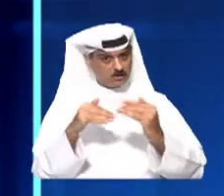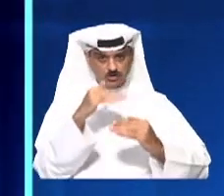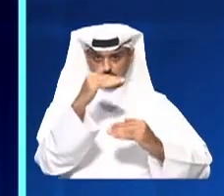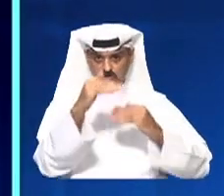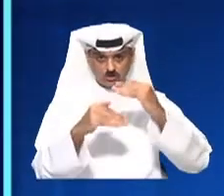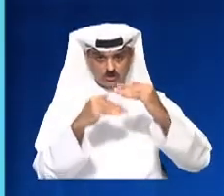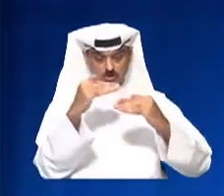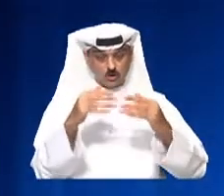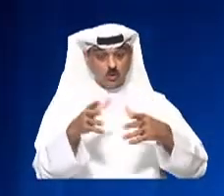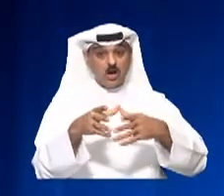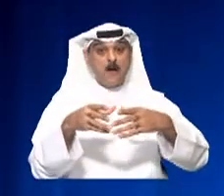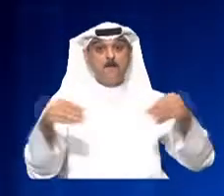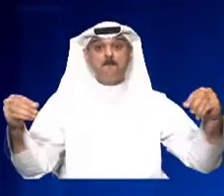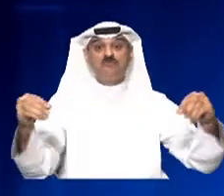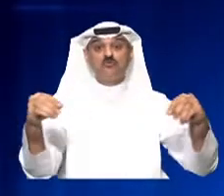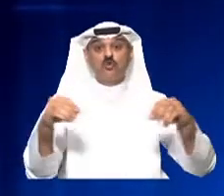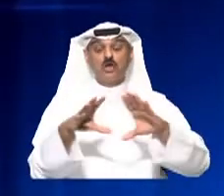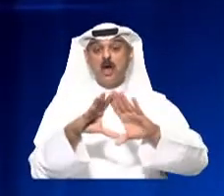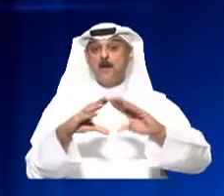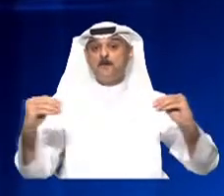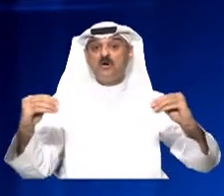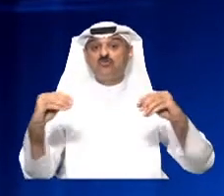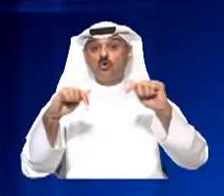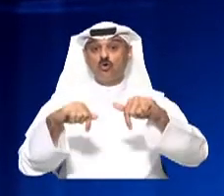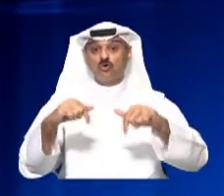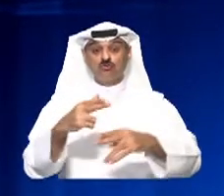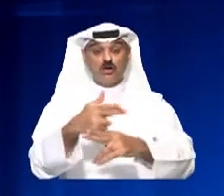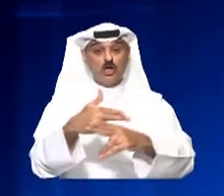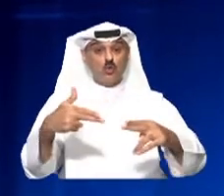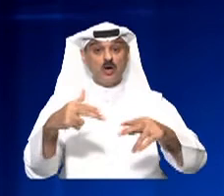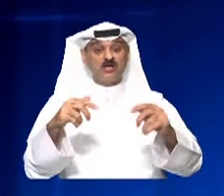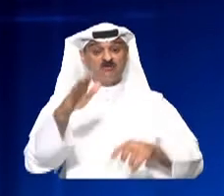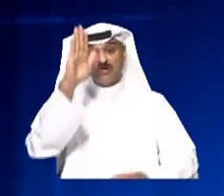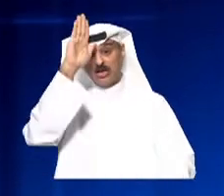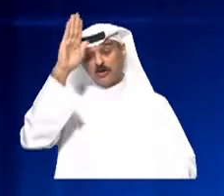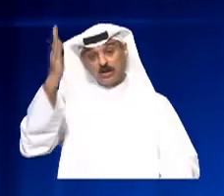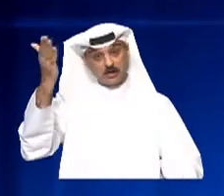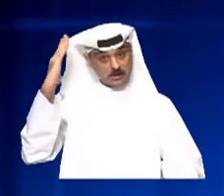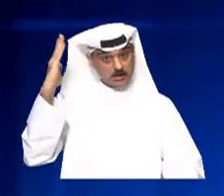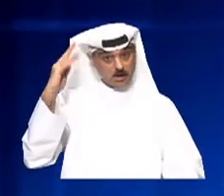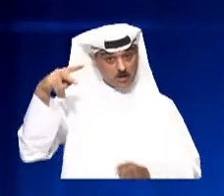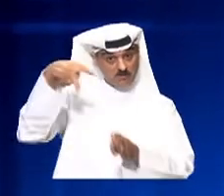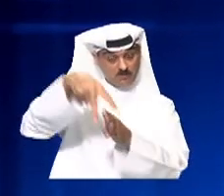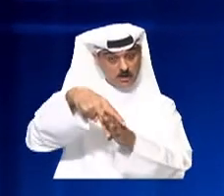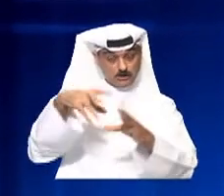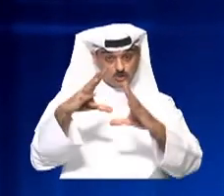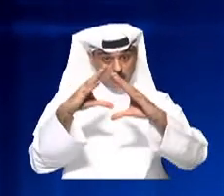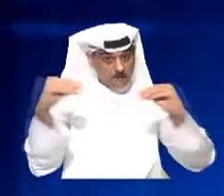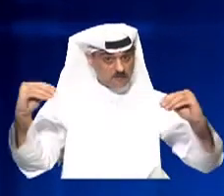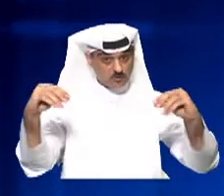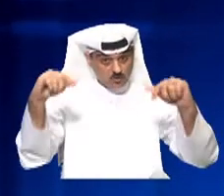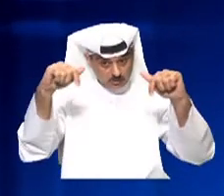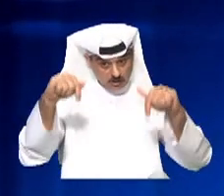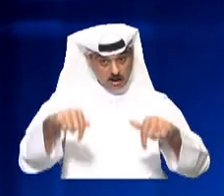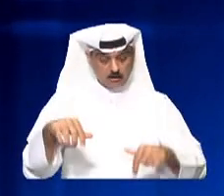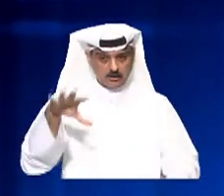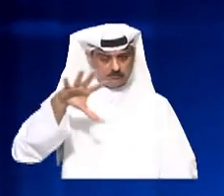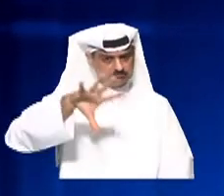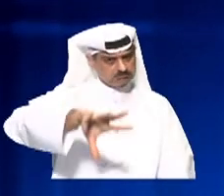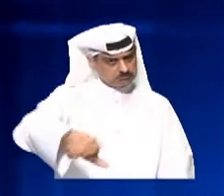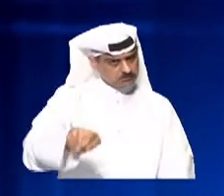قضية المفقودين من المواطنين الكويتيين والممتلكات الكويتية التي تم الاستيلاء عليها